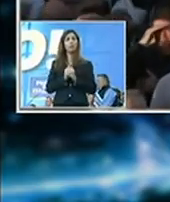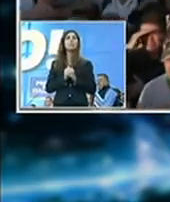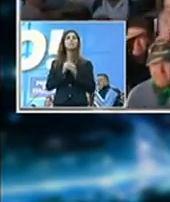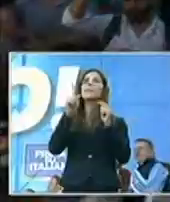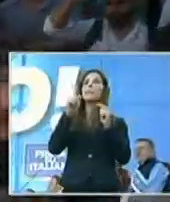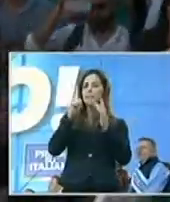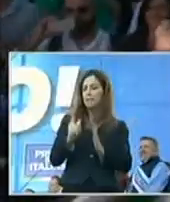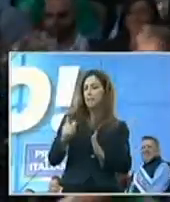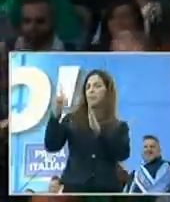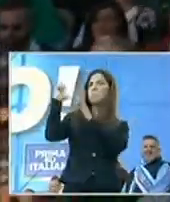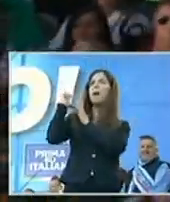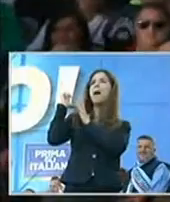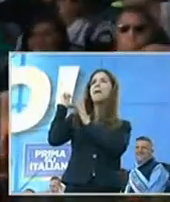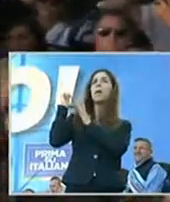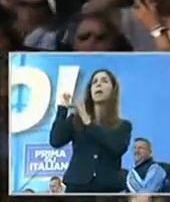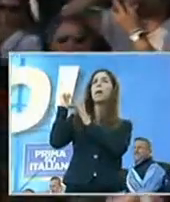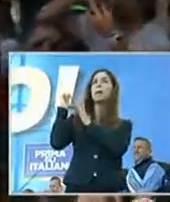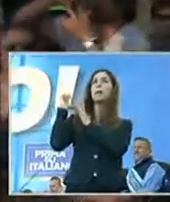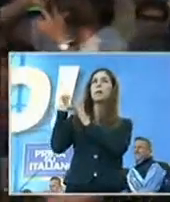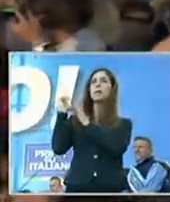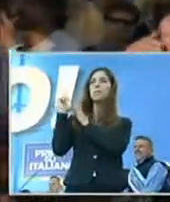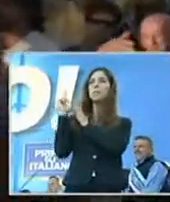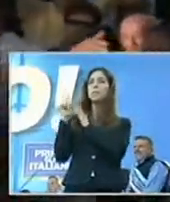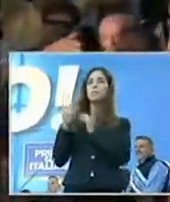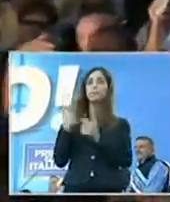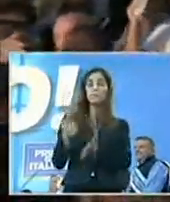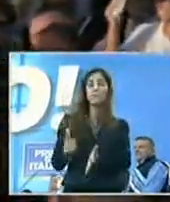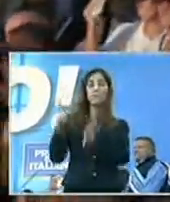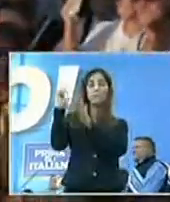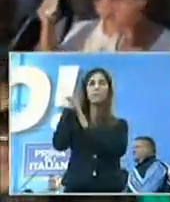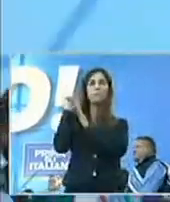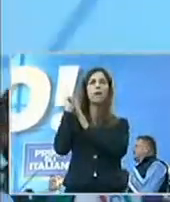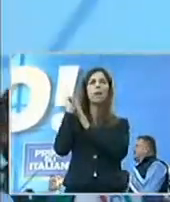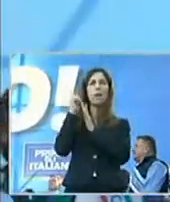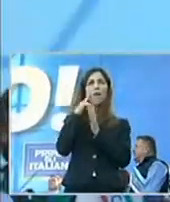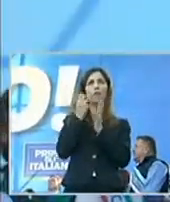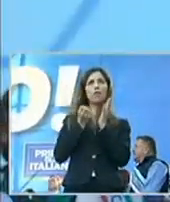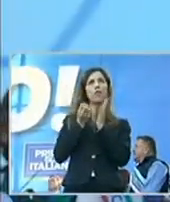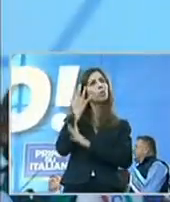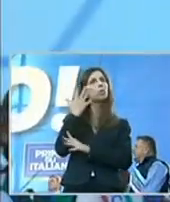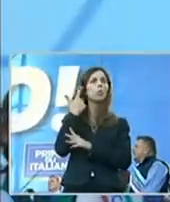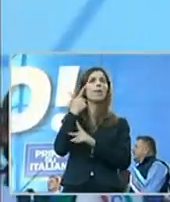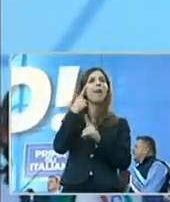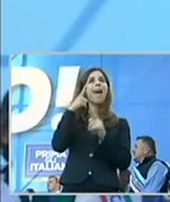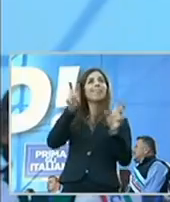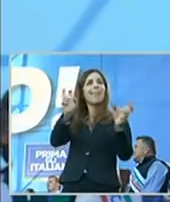Settimana scorsa ho avuto la fortuna di avere un confronto televisivo con il signor Renzi